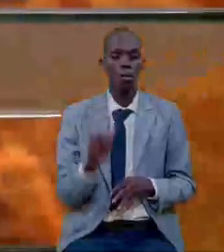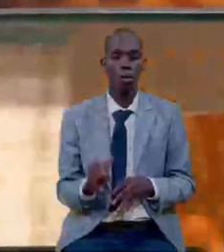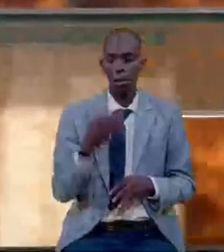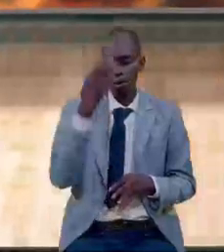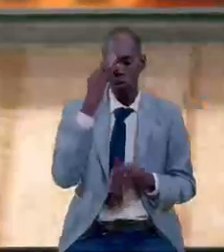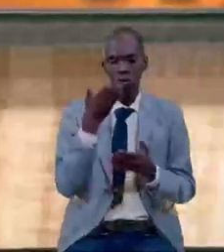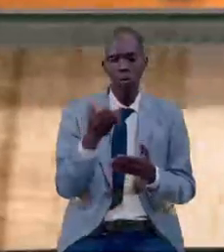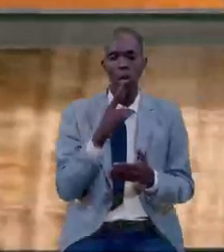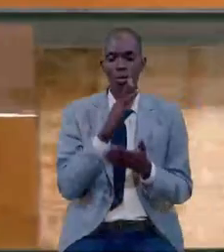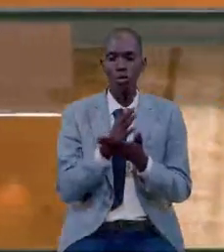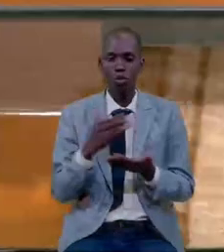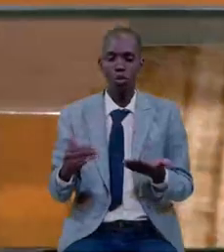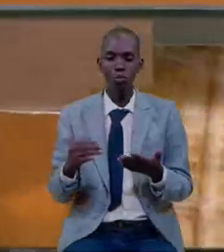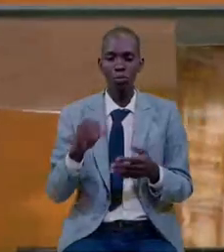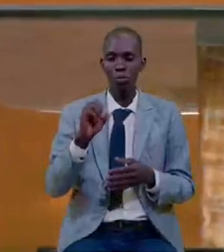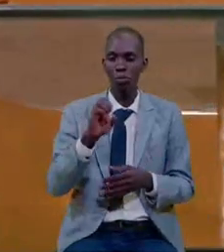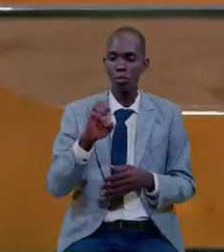porter,